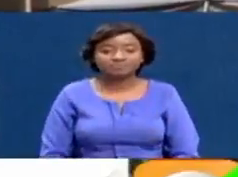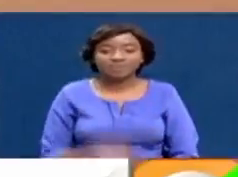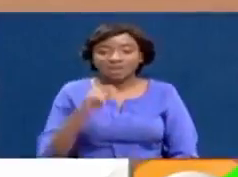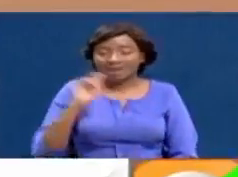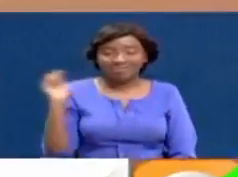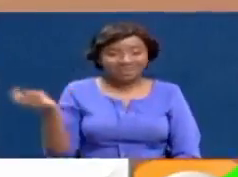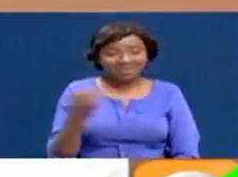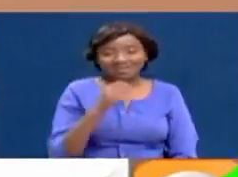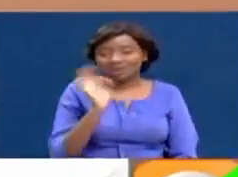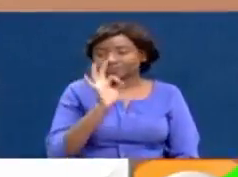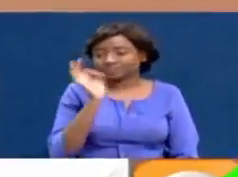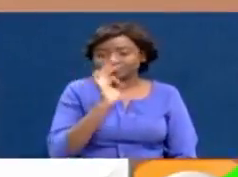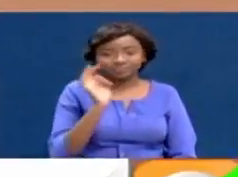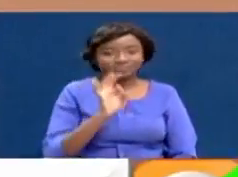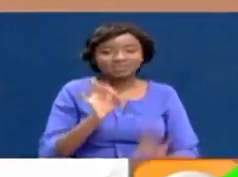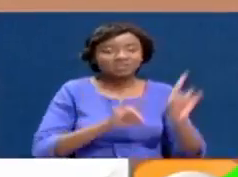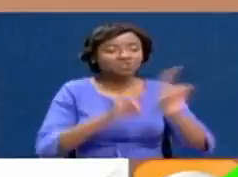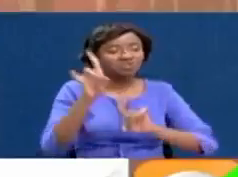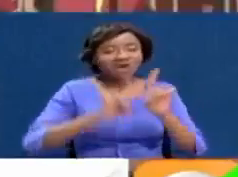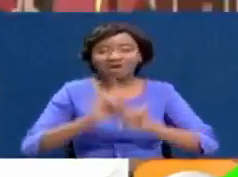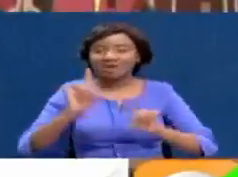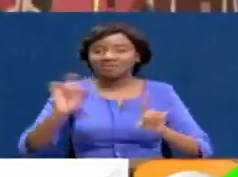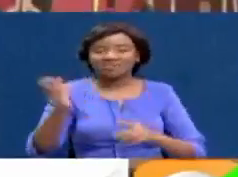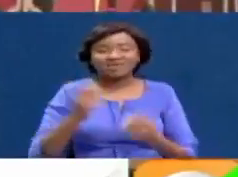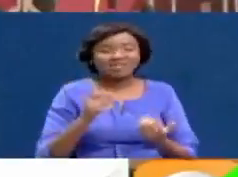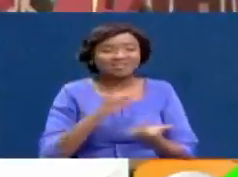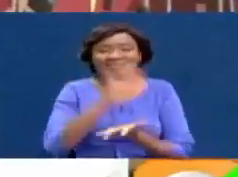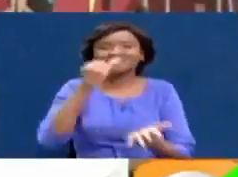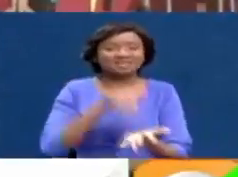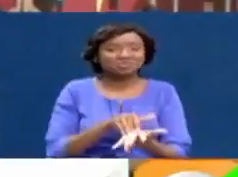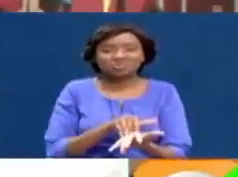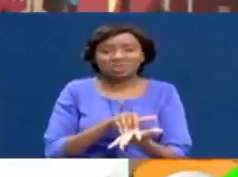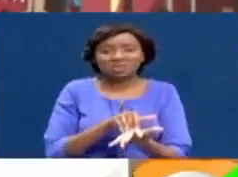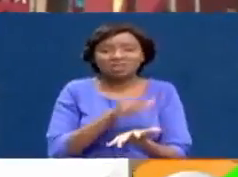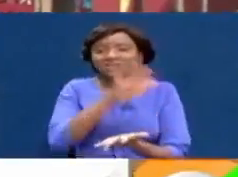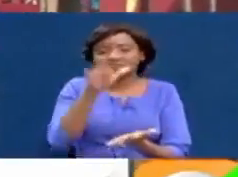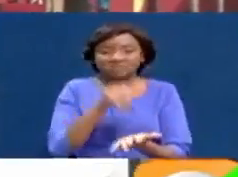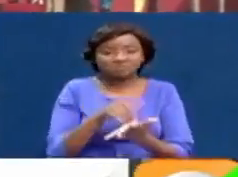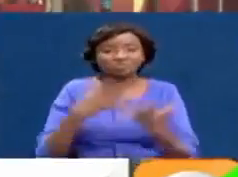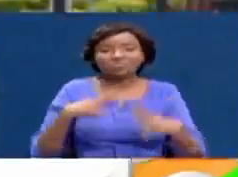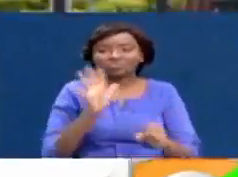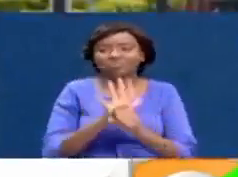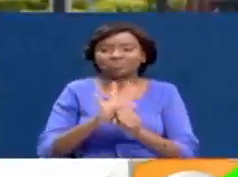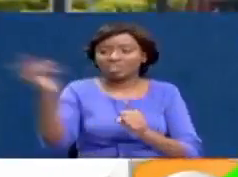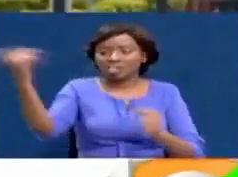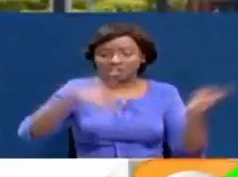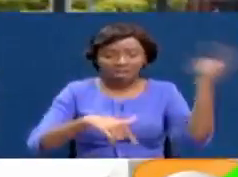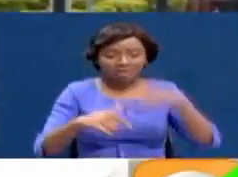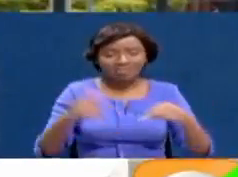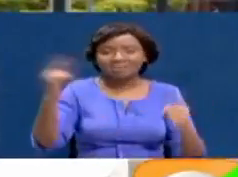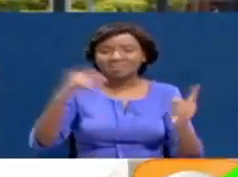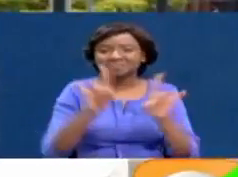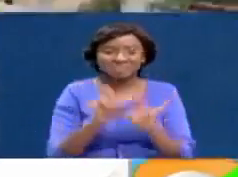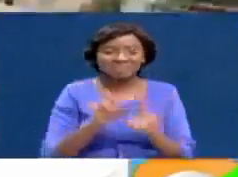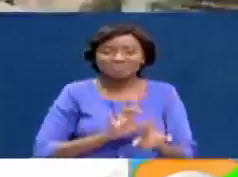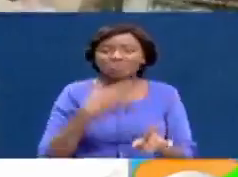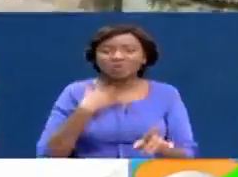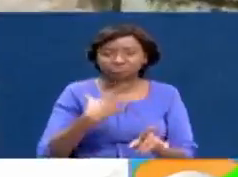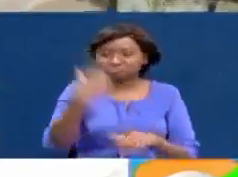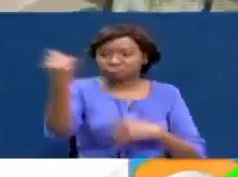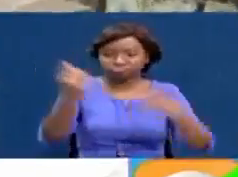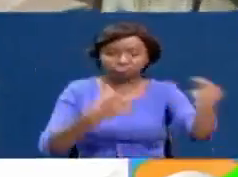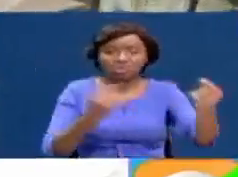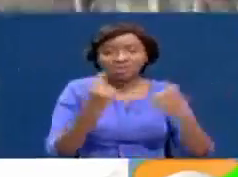Kenya ni lango kuu la usafiri katika ukanda wa Afrika Mashariki na barani Afrika kwa jumla. Lakini serikali